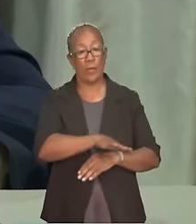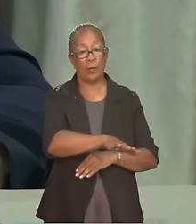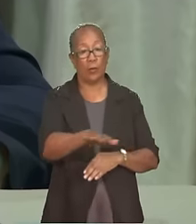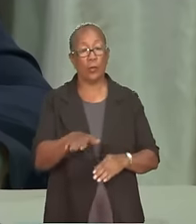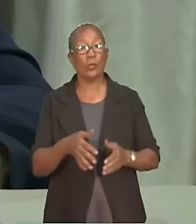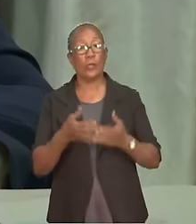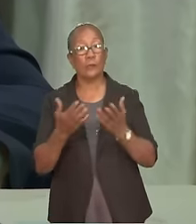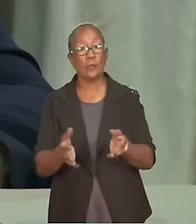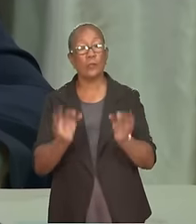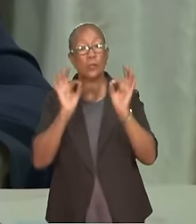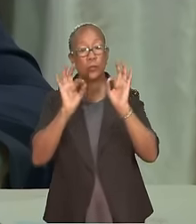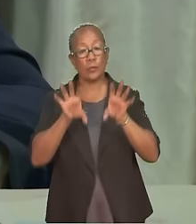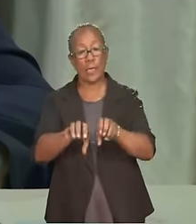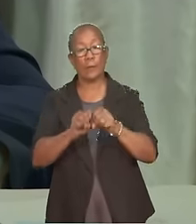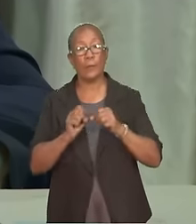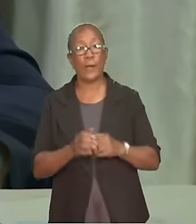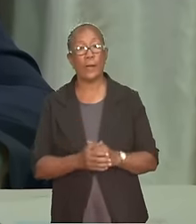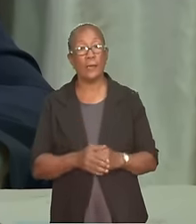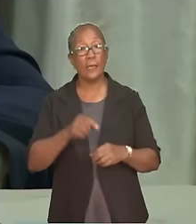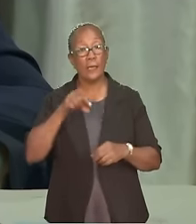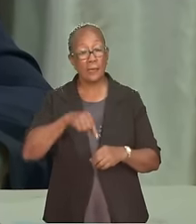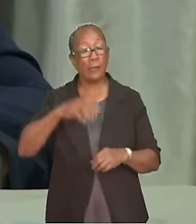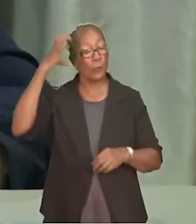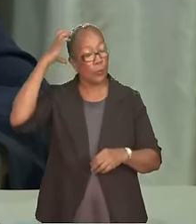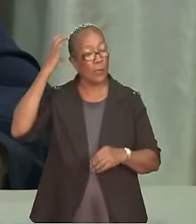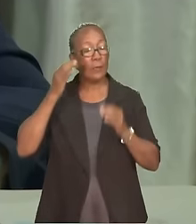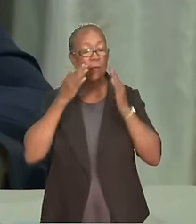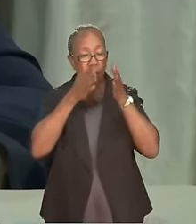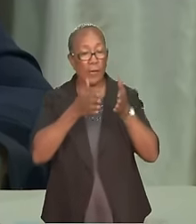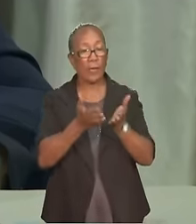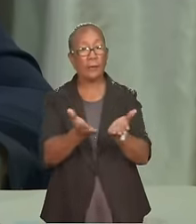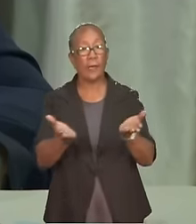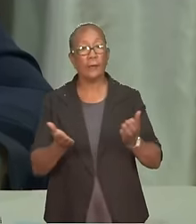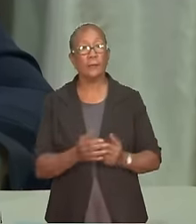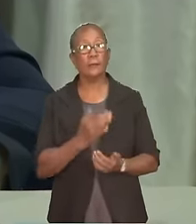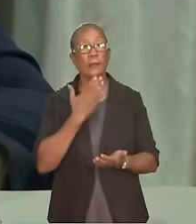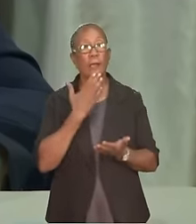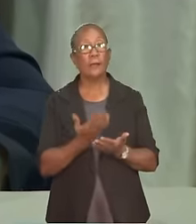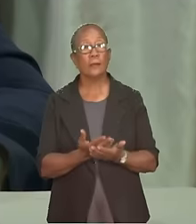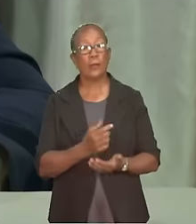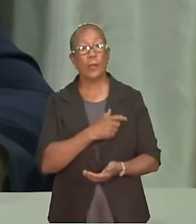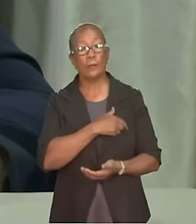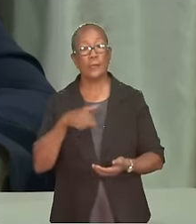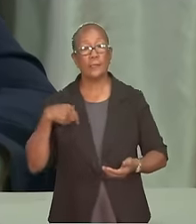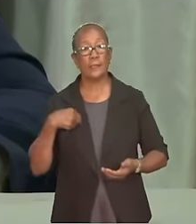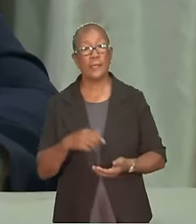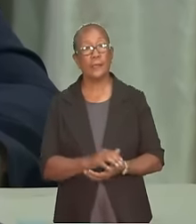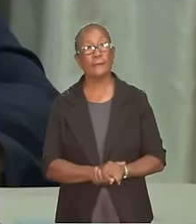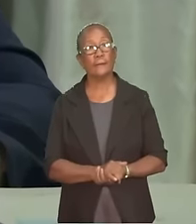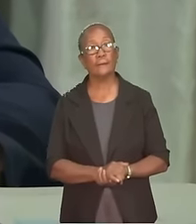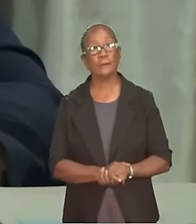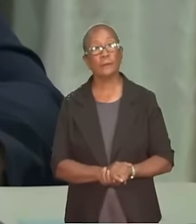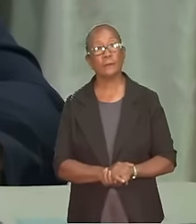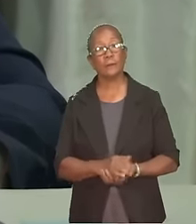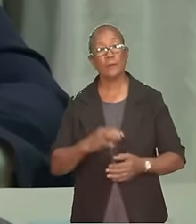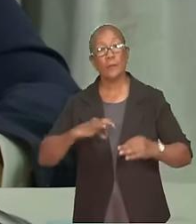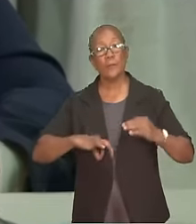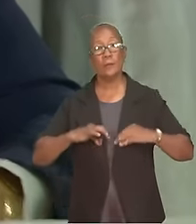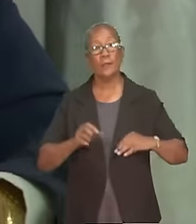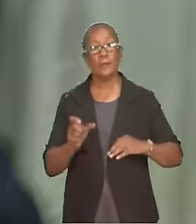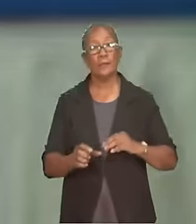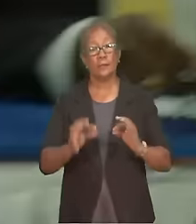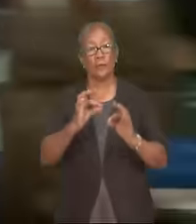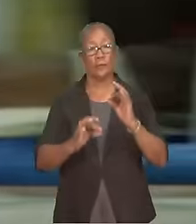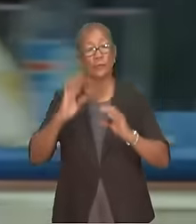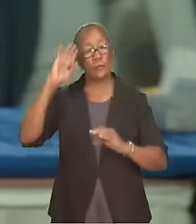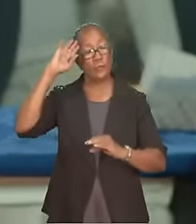serieus aan te pakken. Dus nogmaals, dit vraagstuk heeft aandacht. Dank u wel, excellentie. Dan gaan we naar de minister van Justitie en